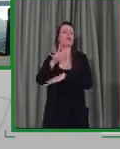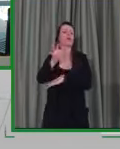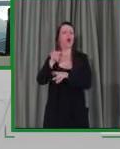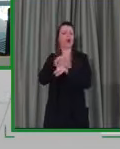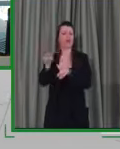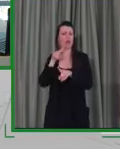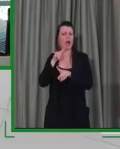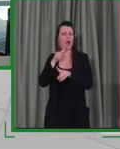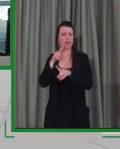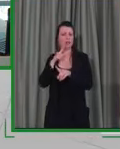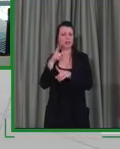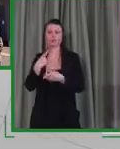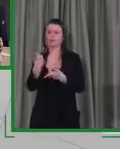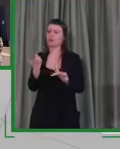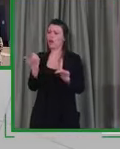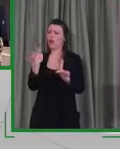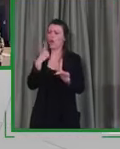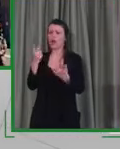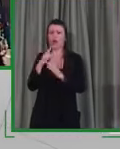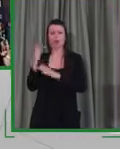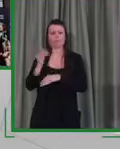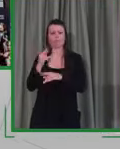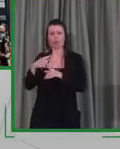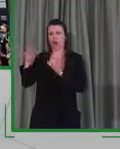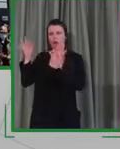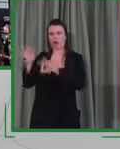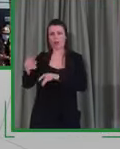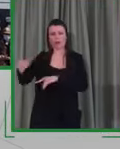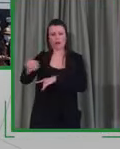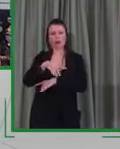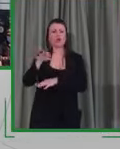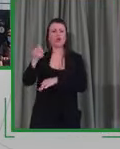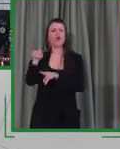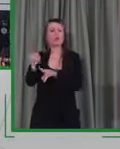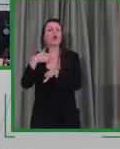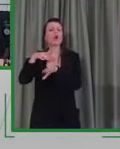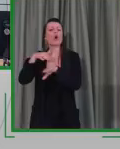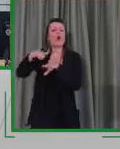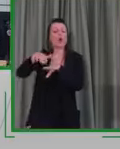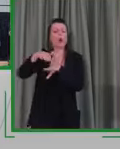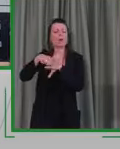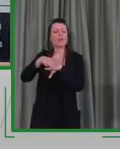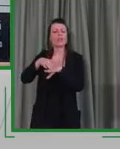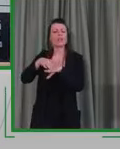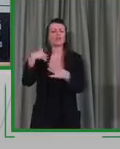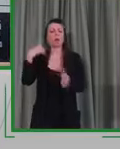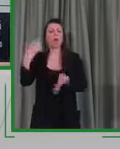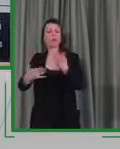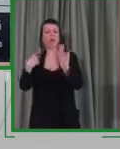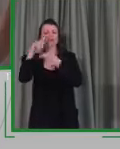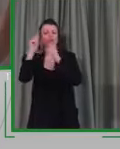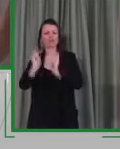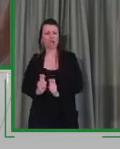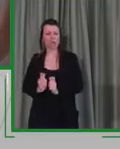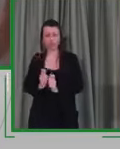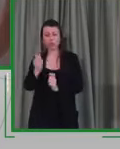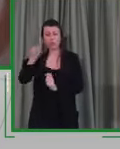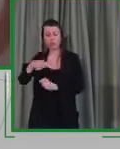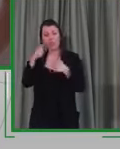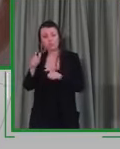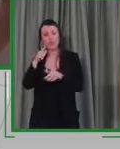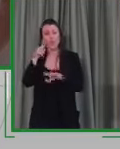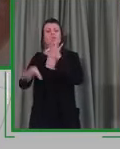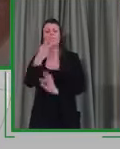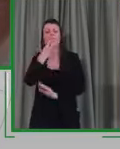questi con una competenza sull'emergenza urgenza e sulle terapie intensive e quindi ci